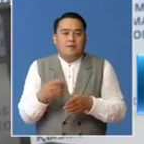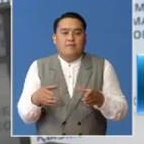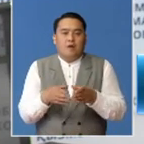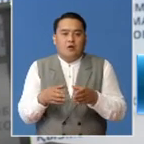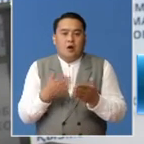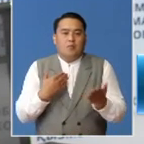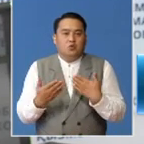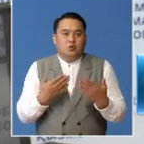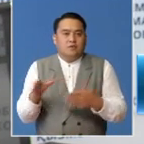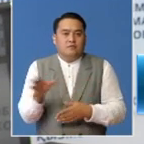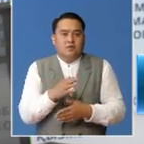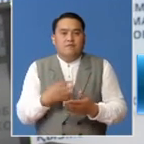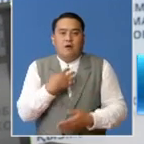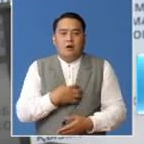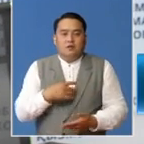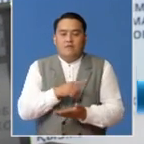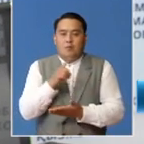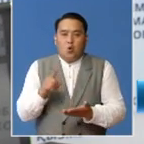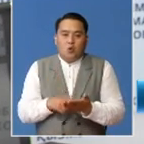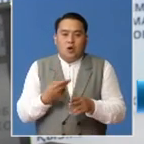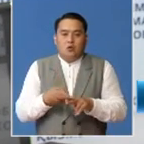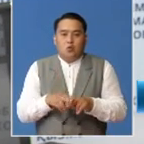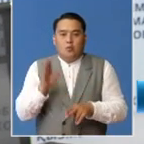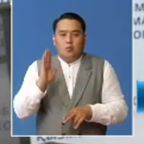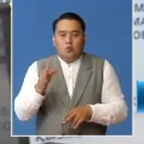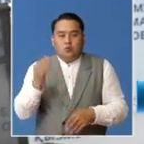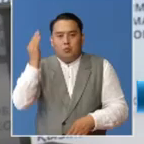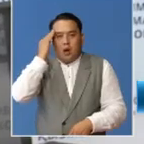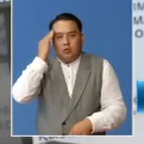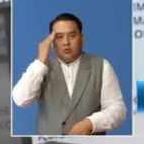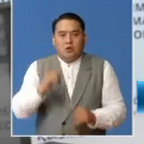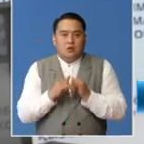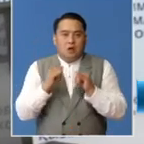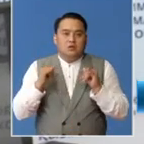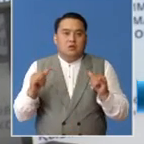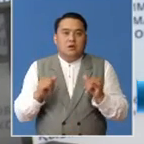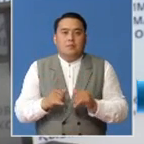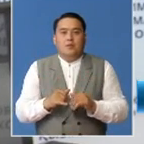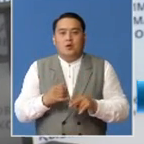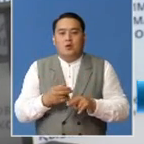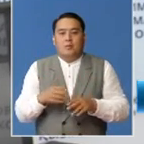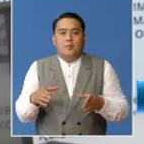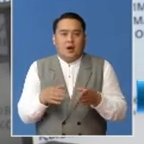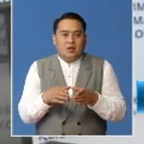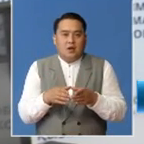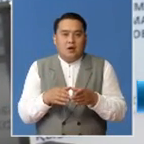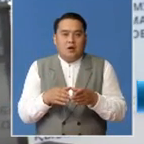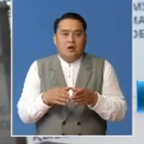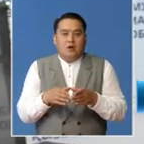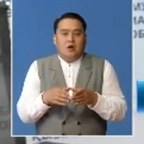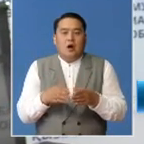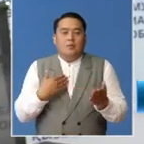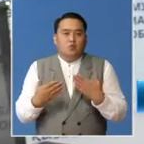организаций обсуждение всех важнейших вопросов, которые будут способствовать развитию и продвижению партии. Одной из